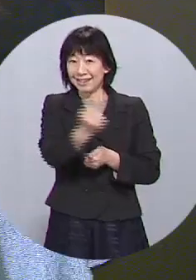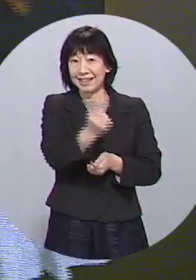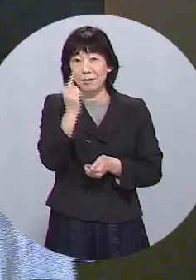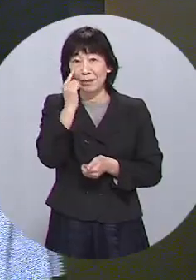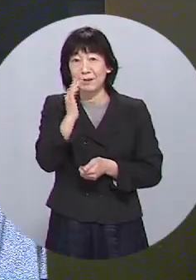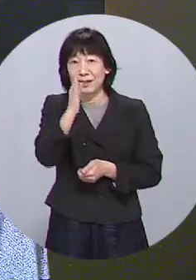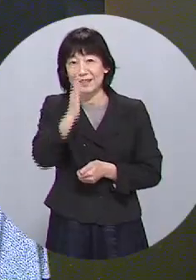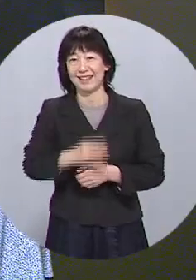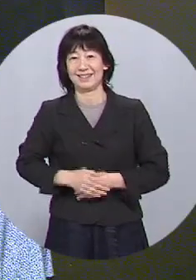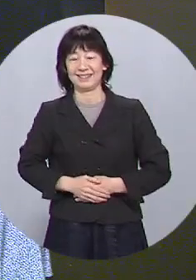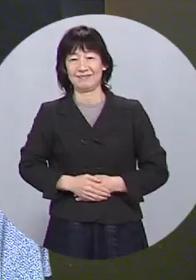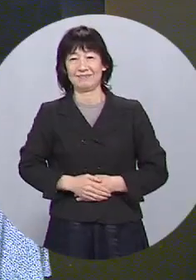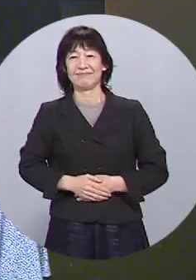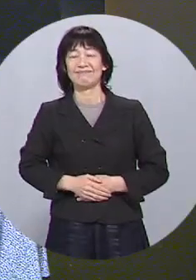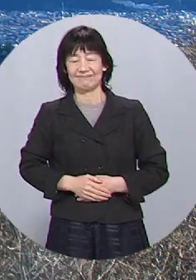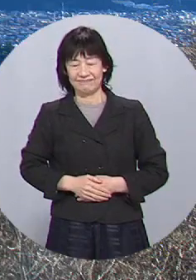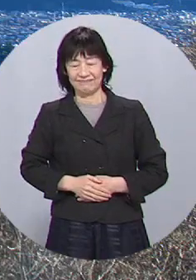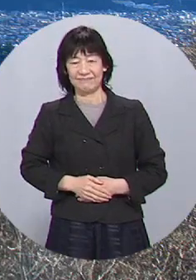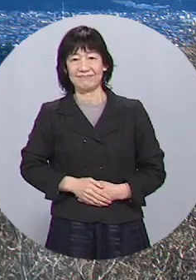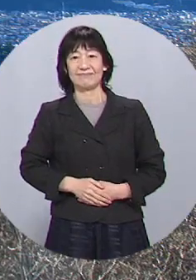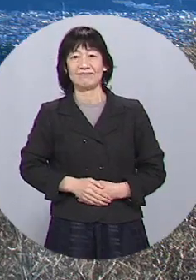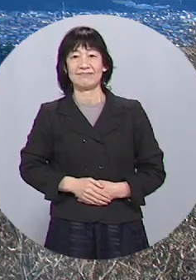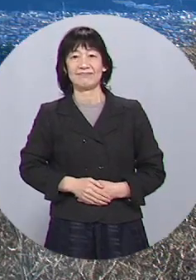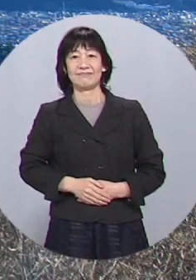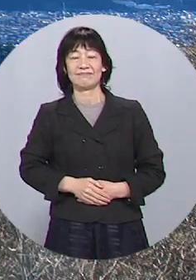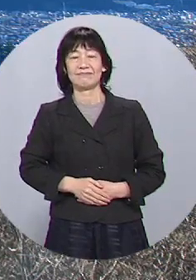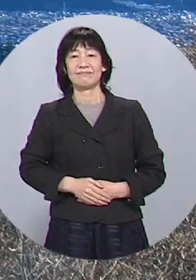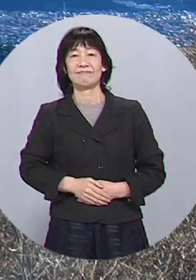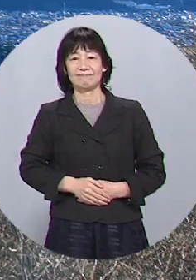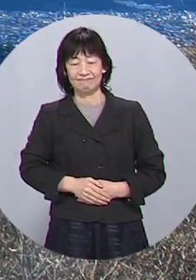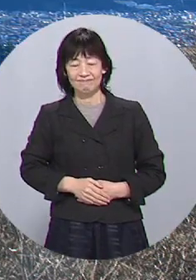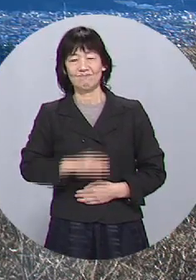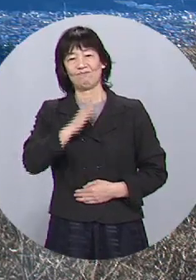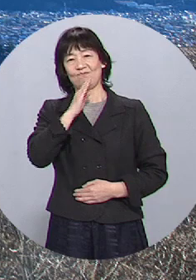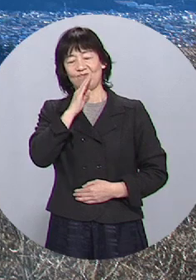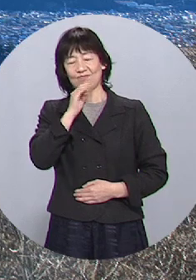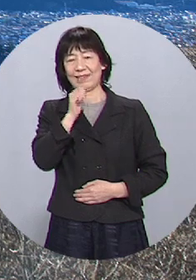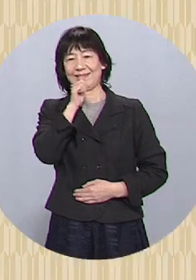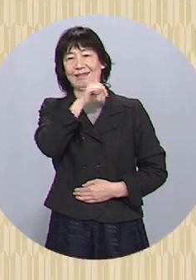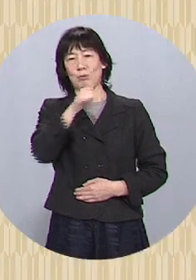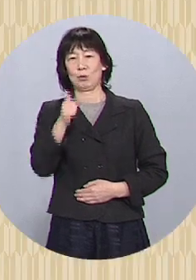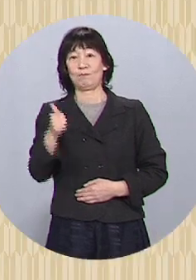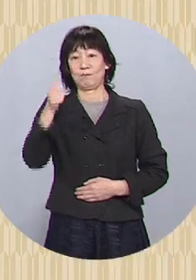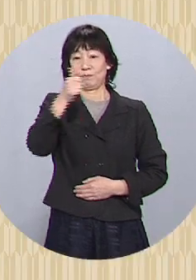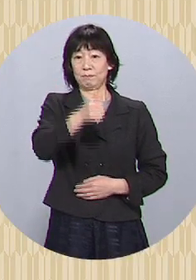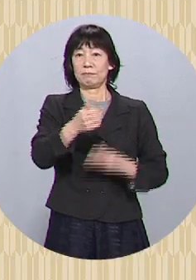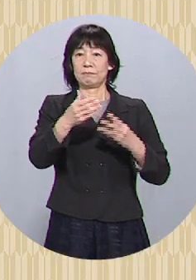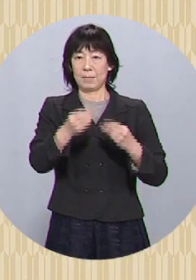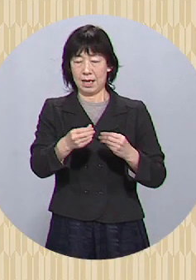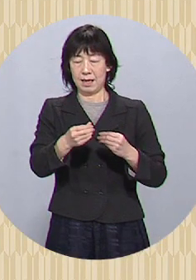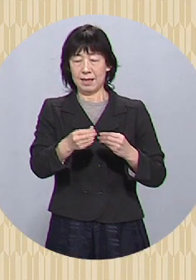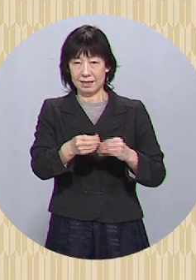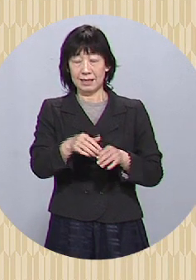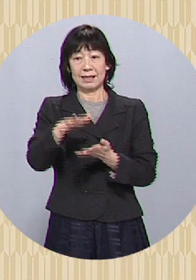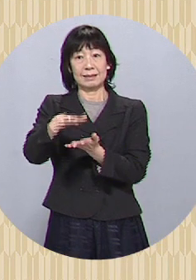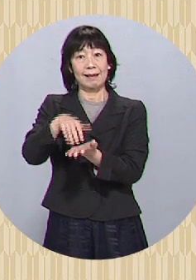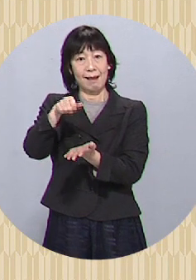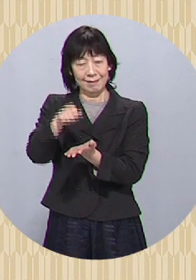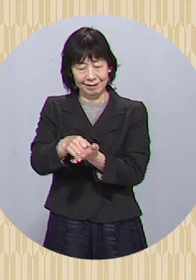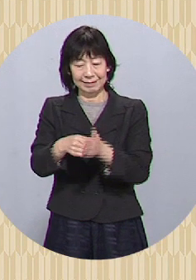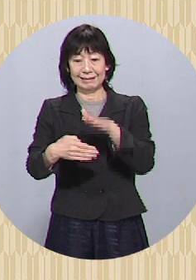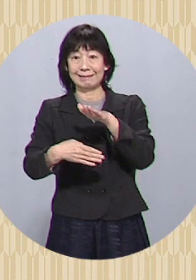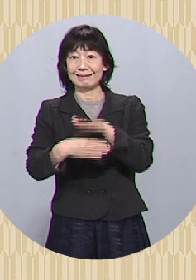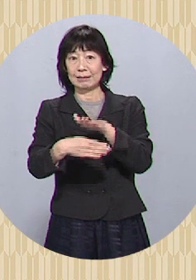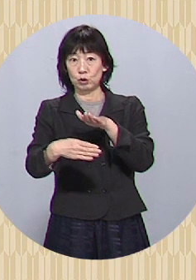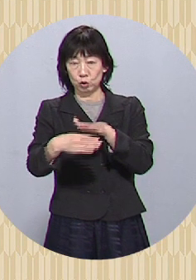い、じゃあ着てきます。 はい、ぜひぜひ。はい、 ということで秩父へ。群馬の伊勢崎、桐生、